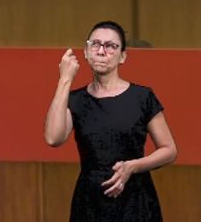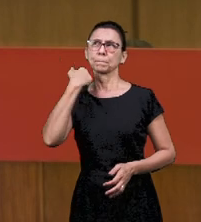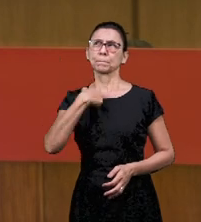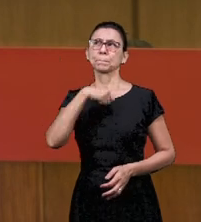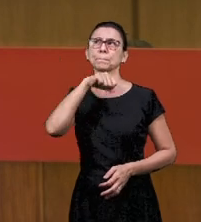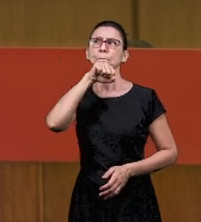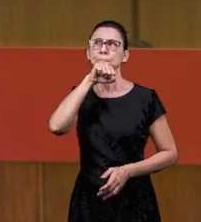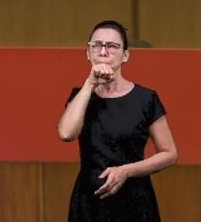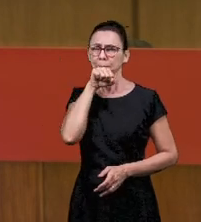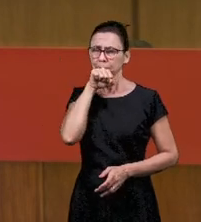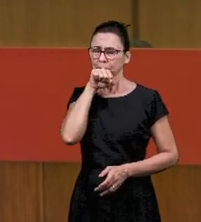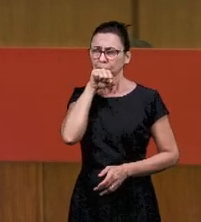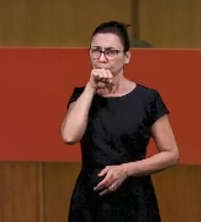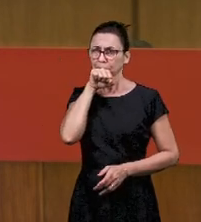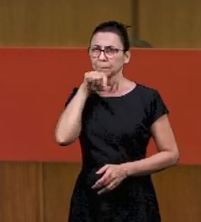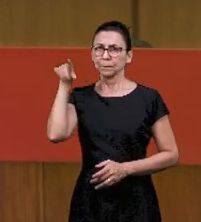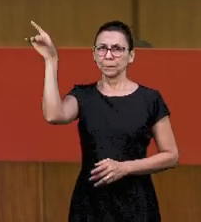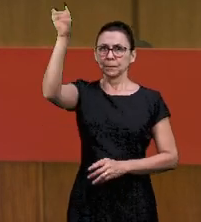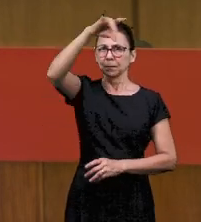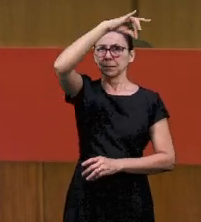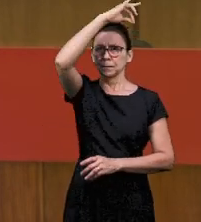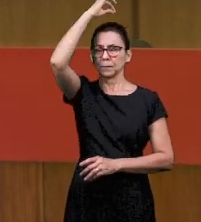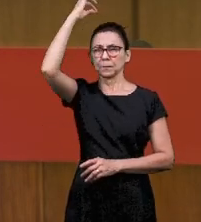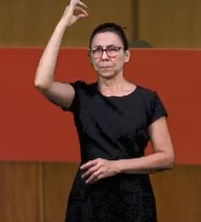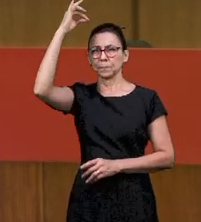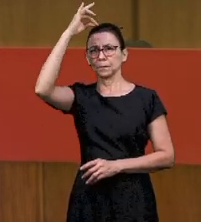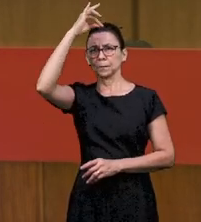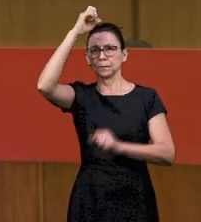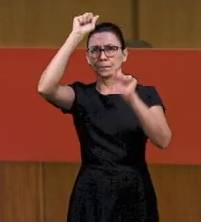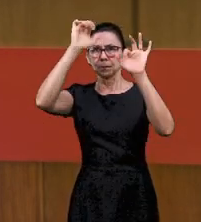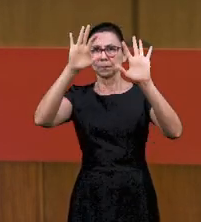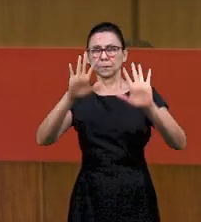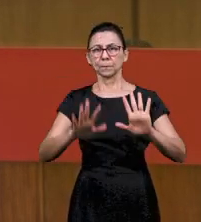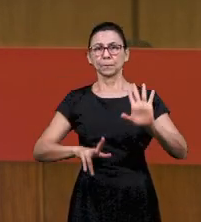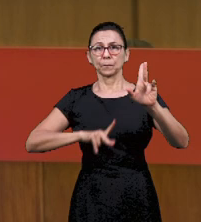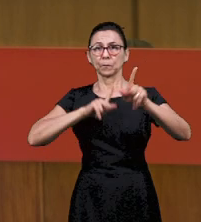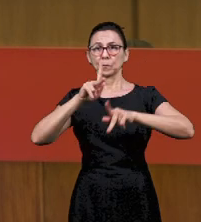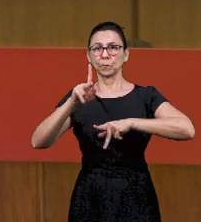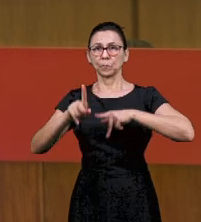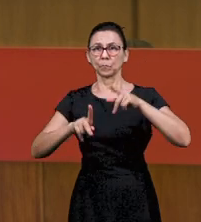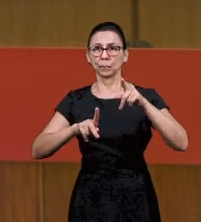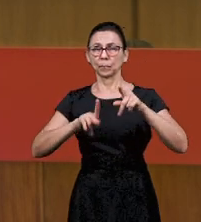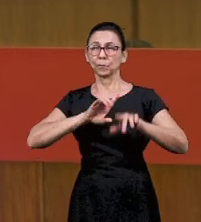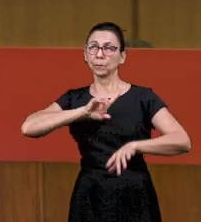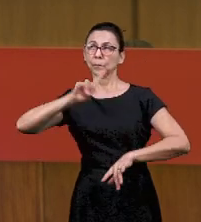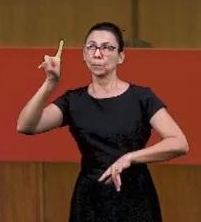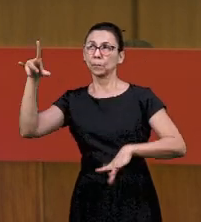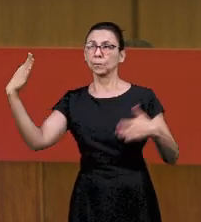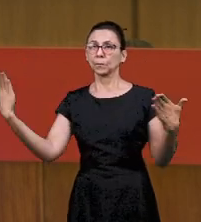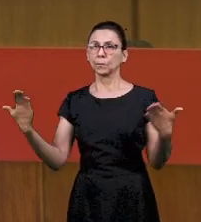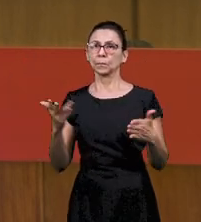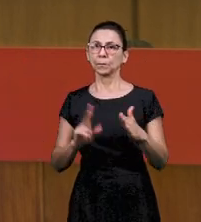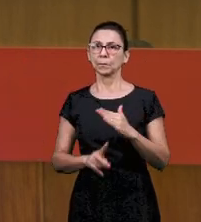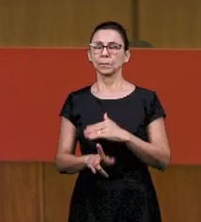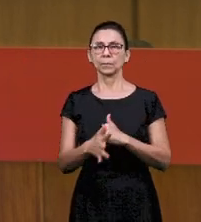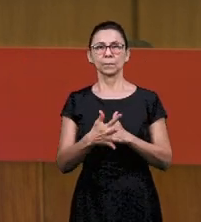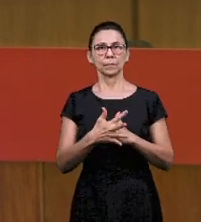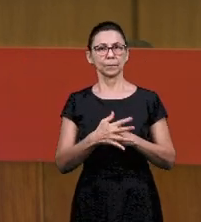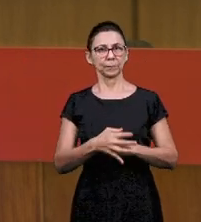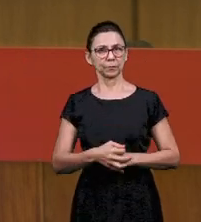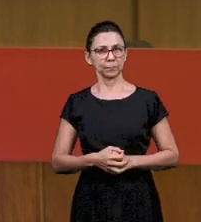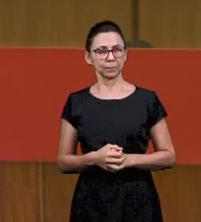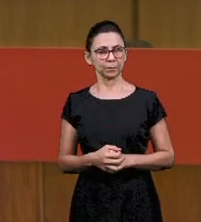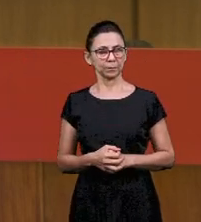éternelles consolations du Saint-Esprit, repose sur vous, frères et sœurs, et sur tout le peuple de Dieu, depuis maintenant et pour toujours. Amen.